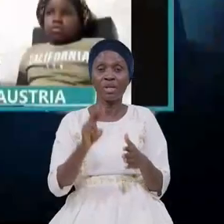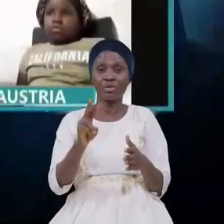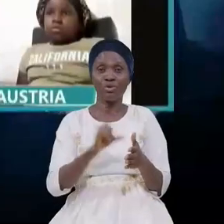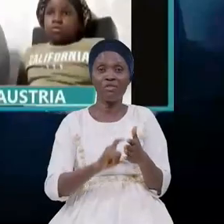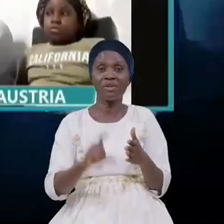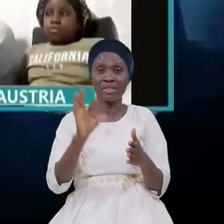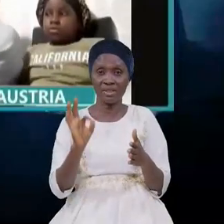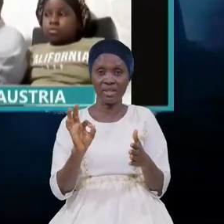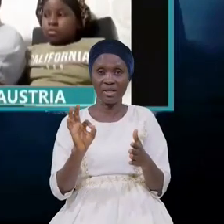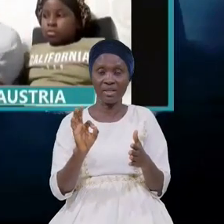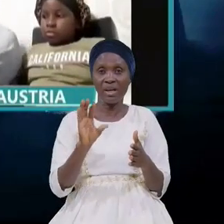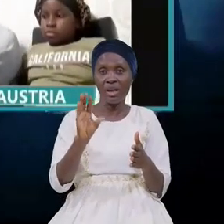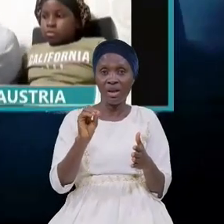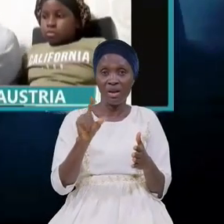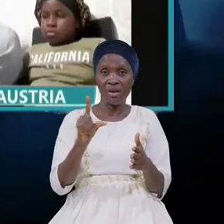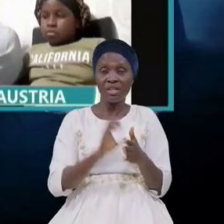Colossiens